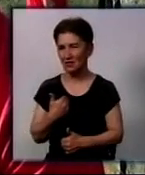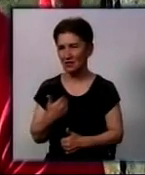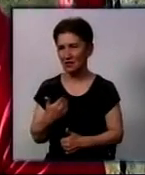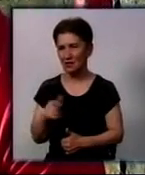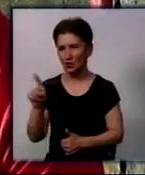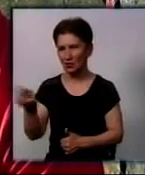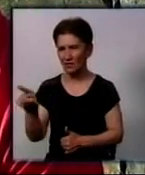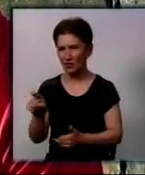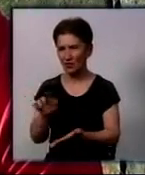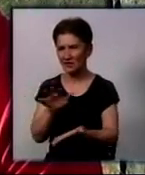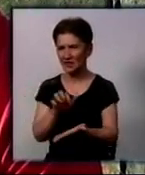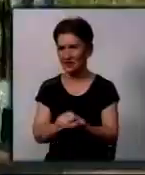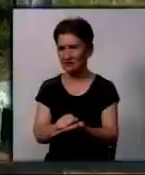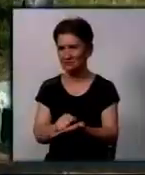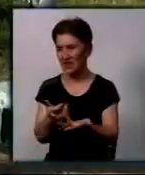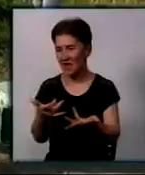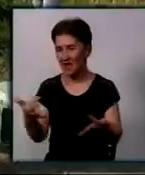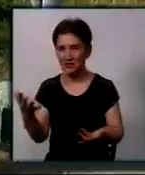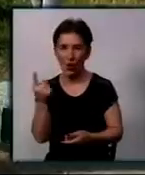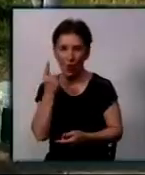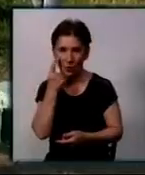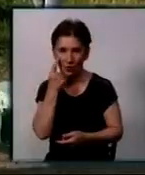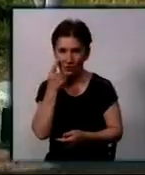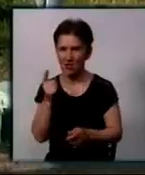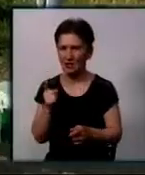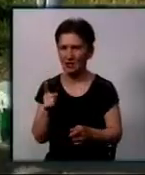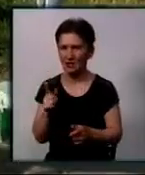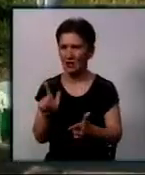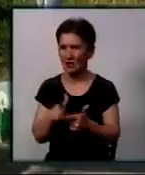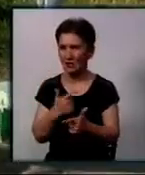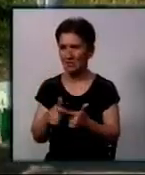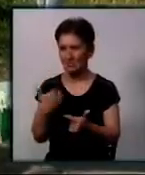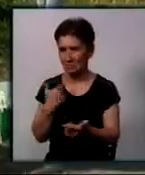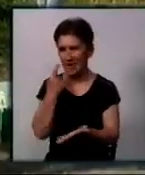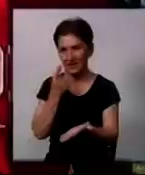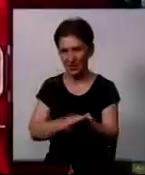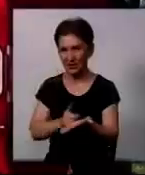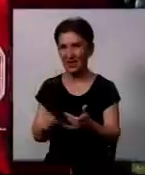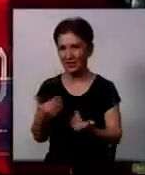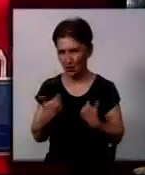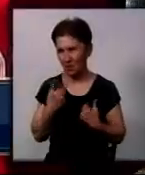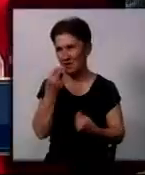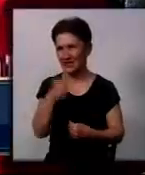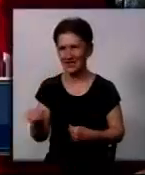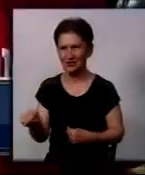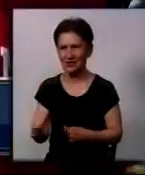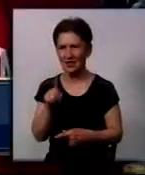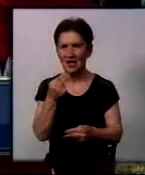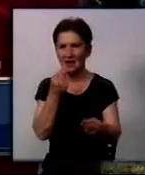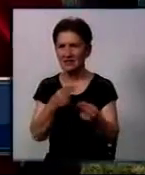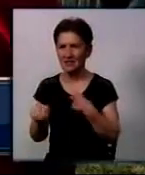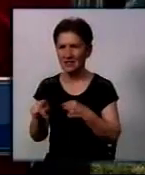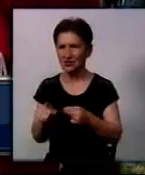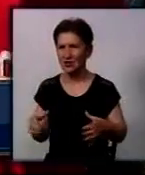Вони взяли декілька очей, але ми доказали їм, що краще. За виключенням кращого пітчера